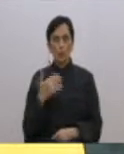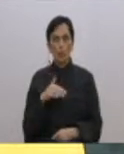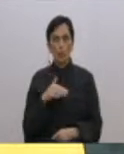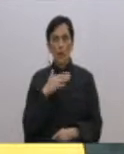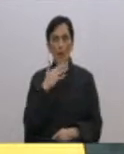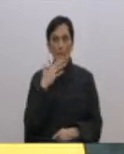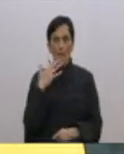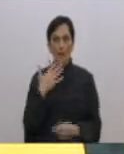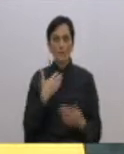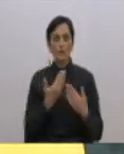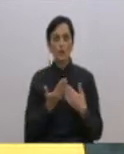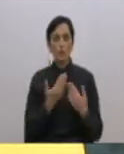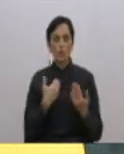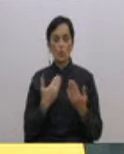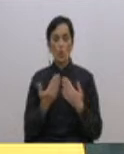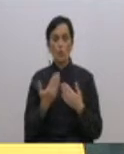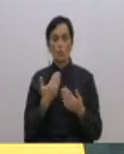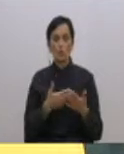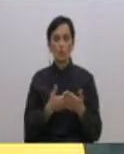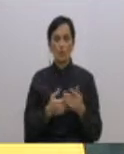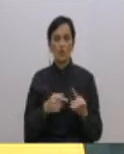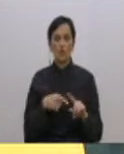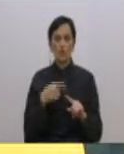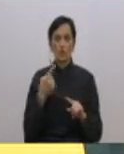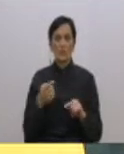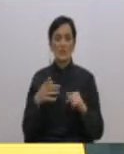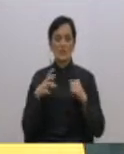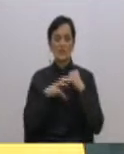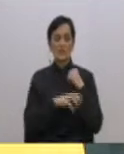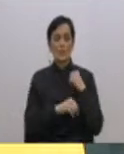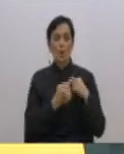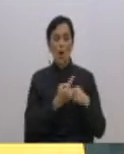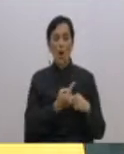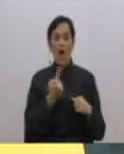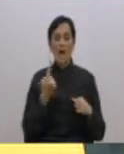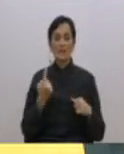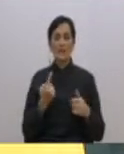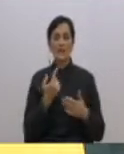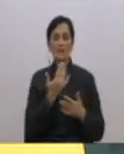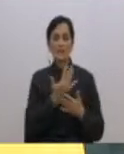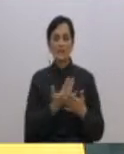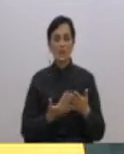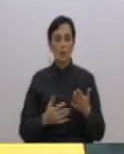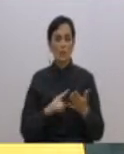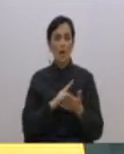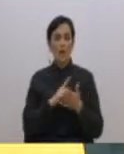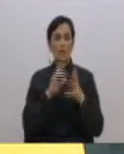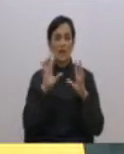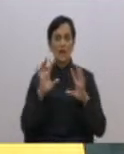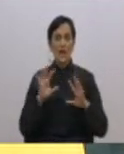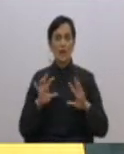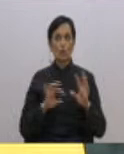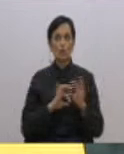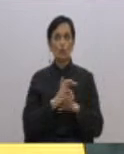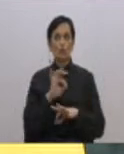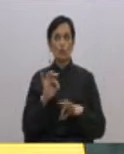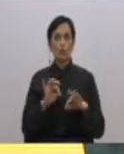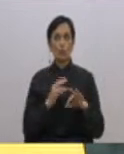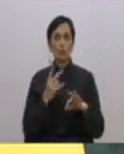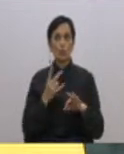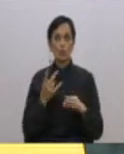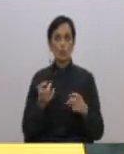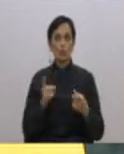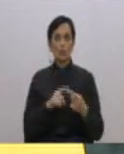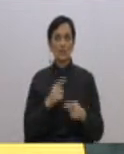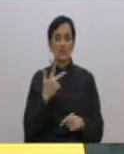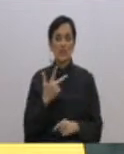ბევრი კონსულტაციების შემდეგ ბოლო ერთ-ერთი რეკომენდაცია გახდათ, რომ აუცილებლად კანონპროექტი უნდა დაეხნოს სამ